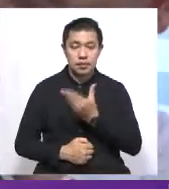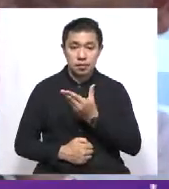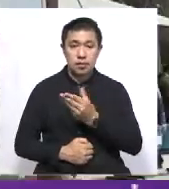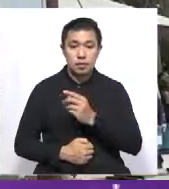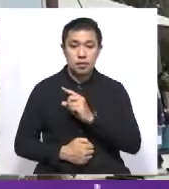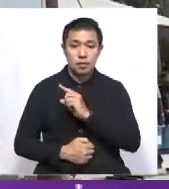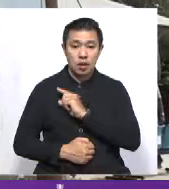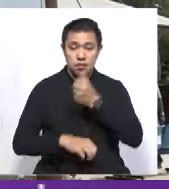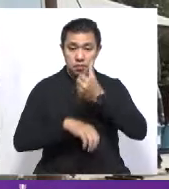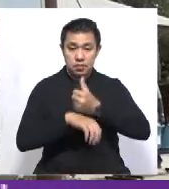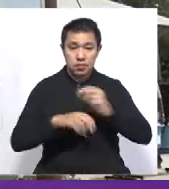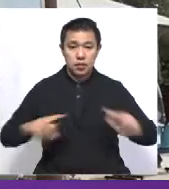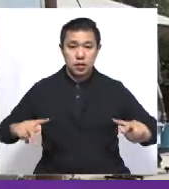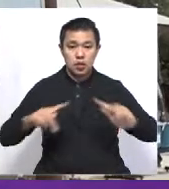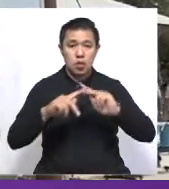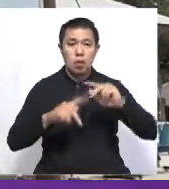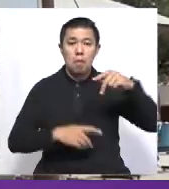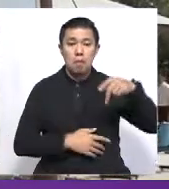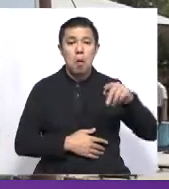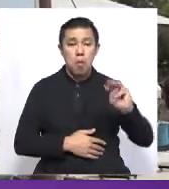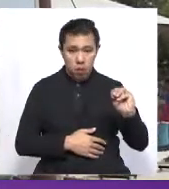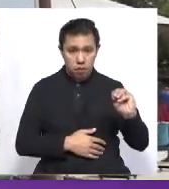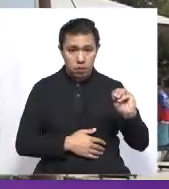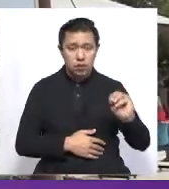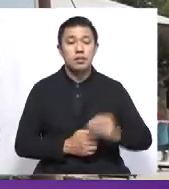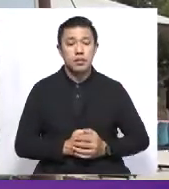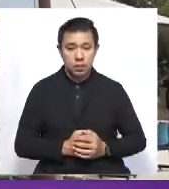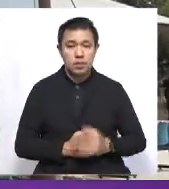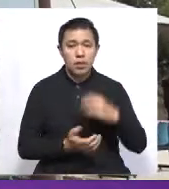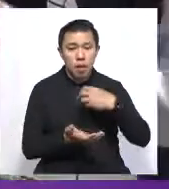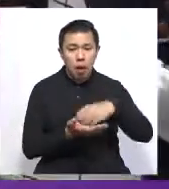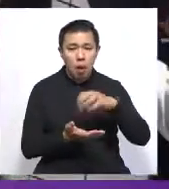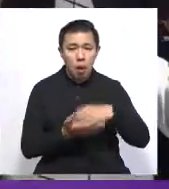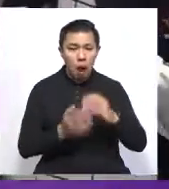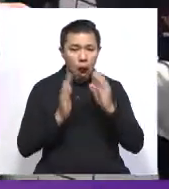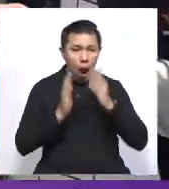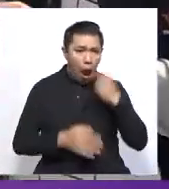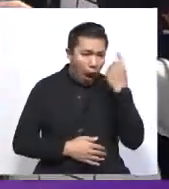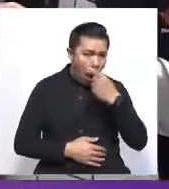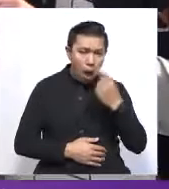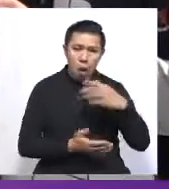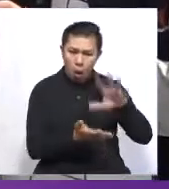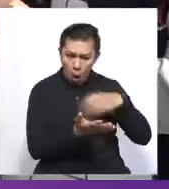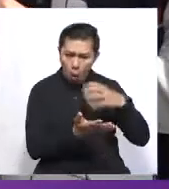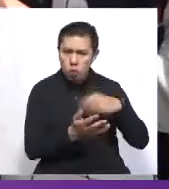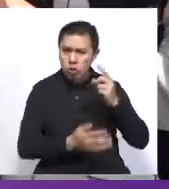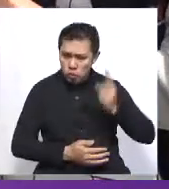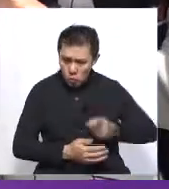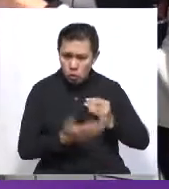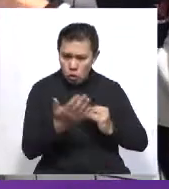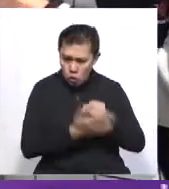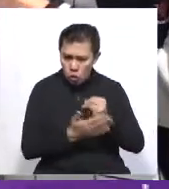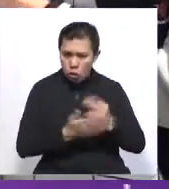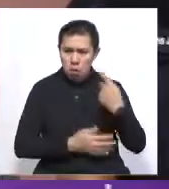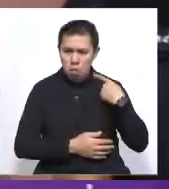พรกาญจนรัตน์รัฐมนตรีว่าการกระทรวงการพัฒนาสังคมและความมั่นคงของมนุษย์กล่าวว่าหากผู้ใดนะคะให้ข้อมูลข้อเท็จจริง